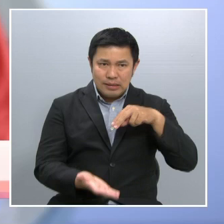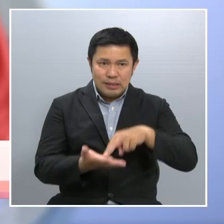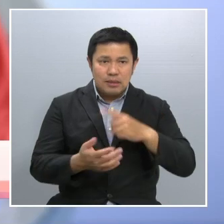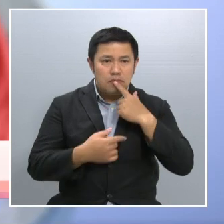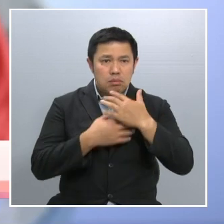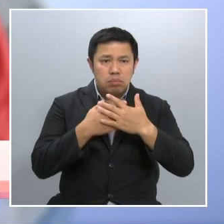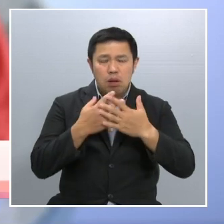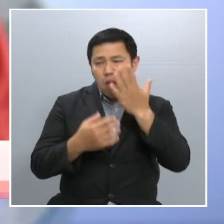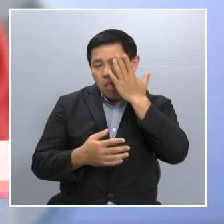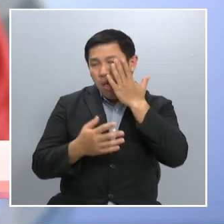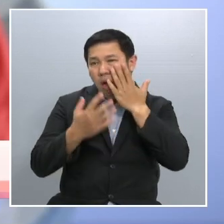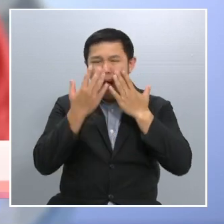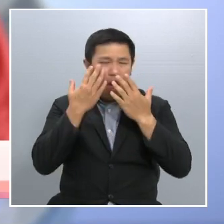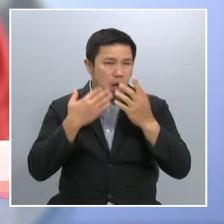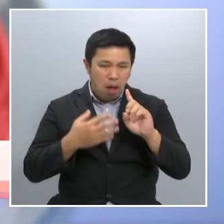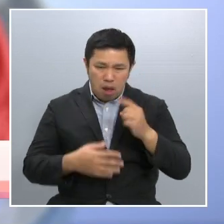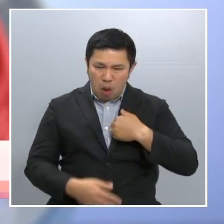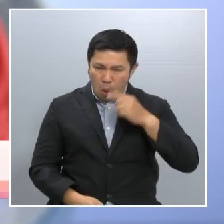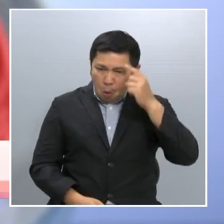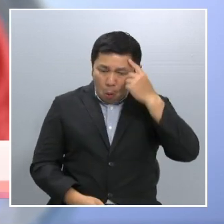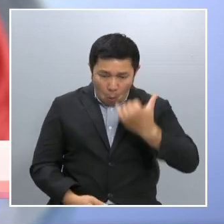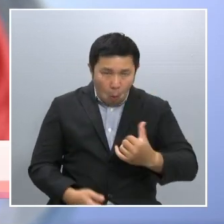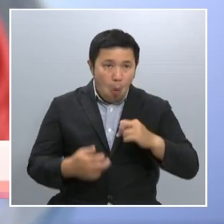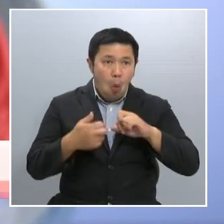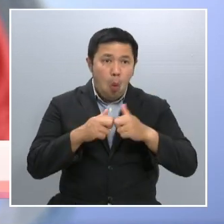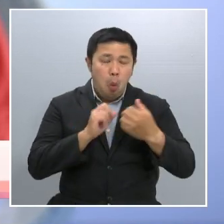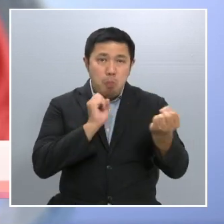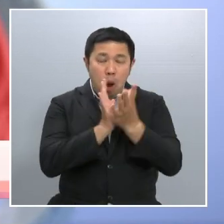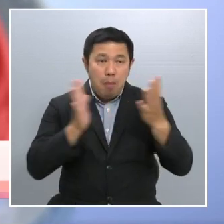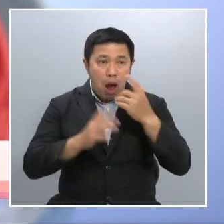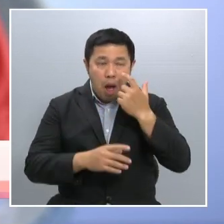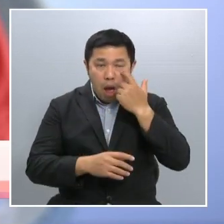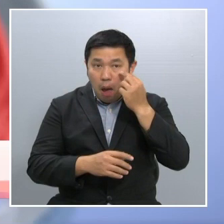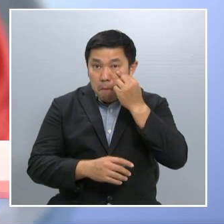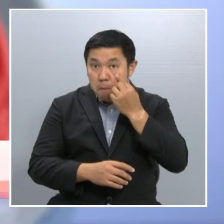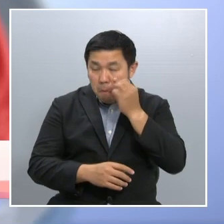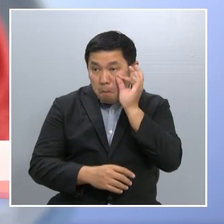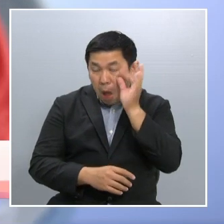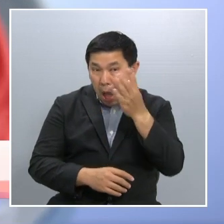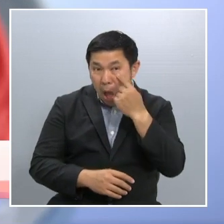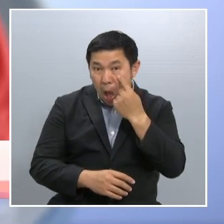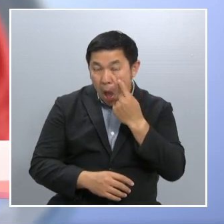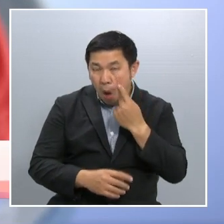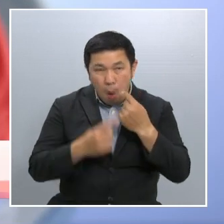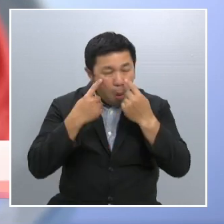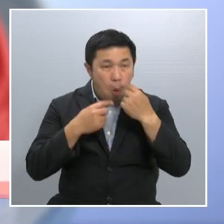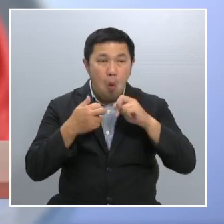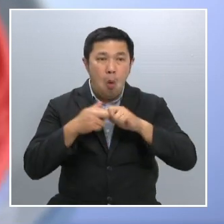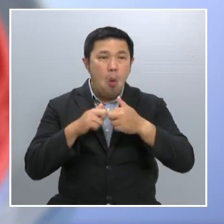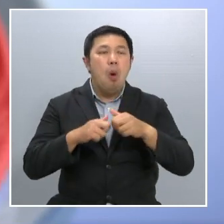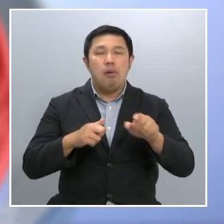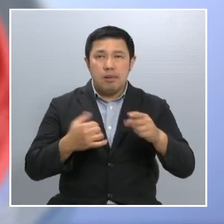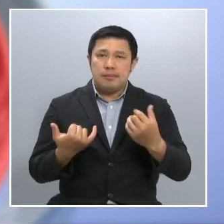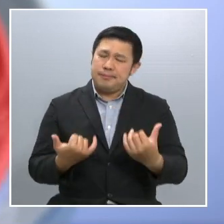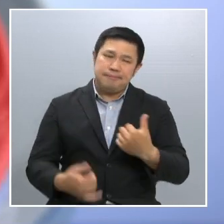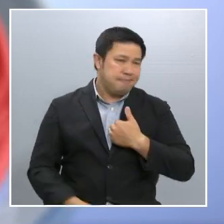ไหลหมดแล้วหนูก็ไม่รู้ว่ามันจะเป็นเยอะขนาดนี้คือตาฉีกอะไรฉีกหมดเลยแล้วเราก็ไม่คิดว่